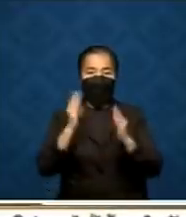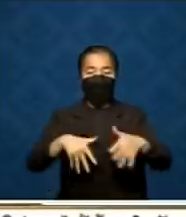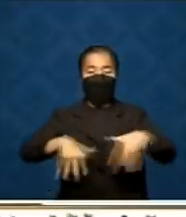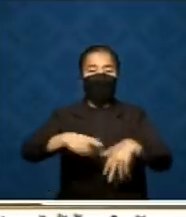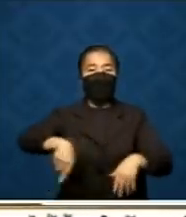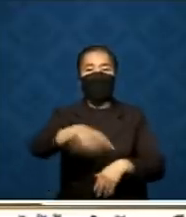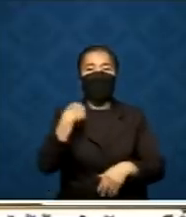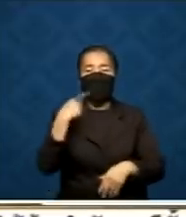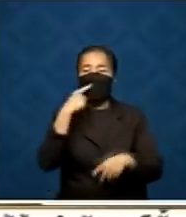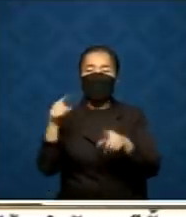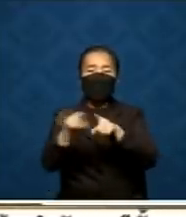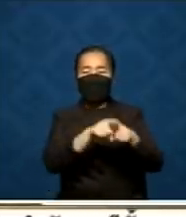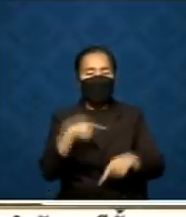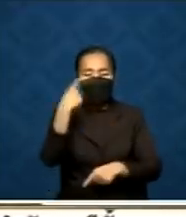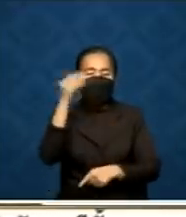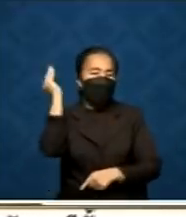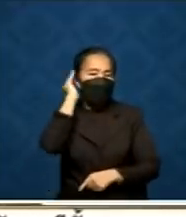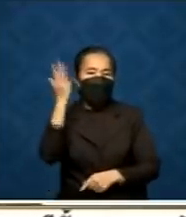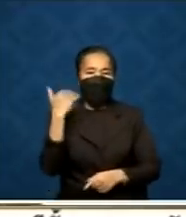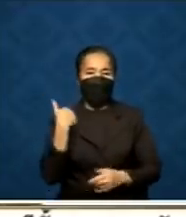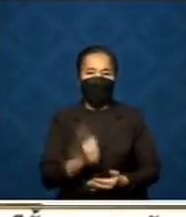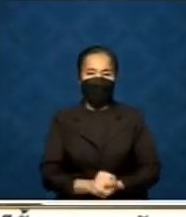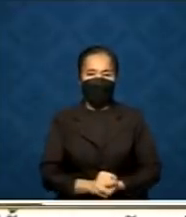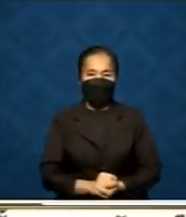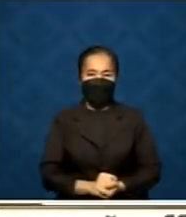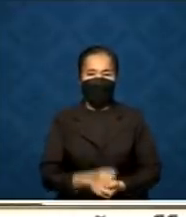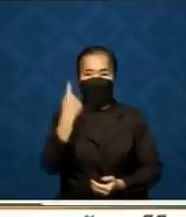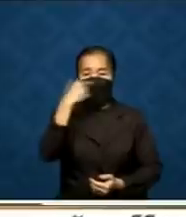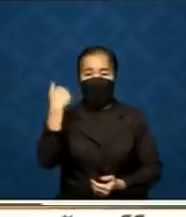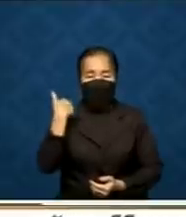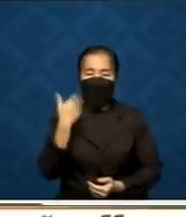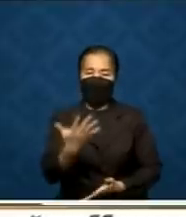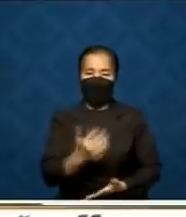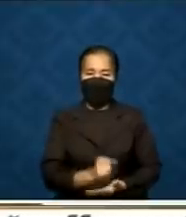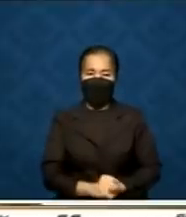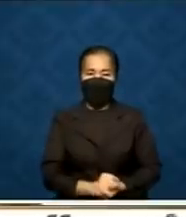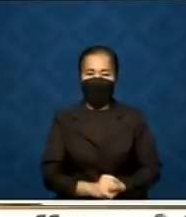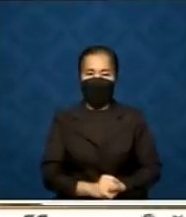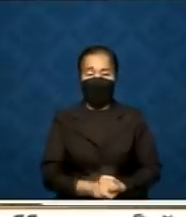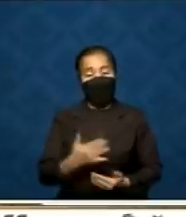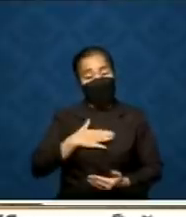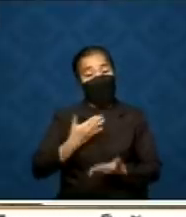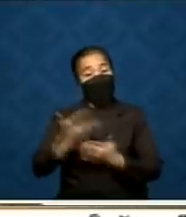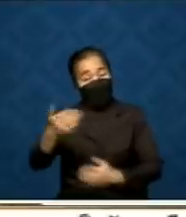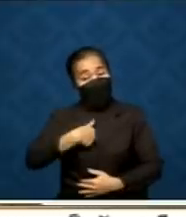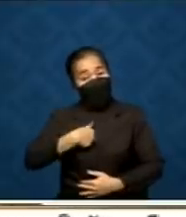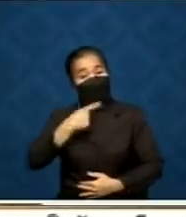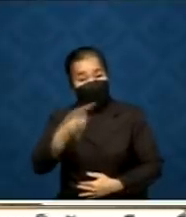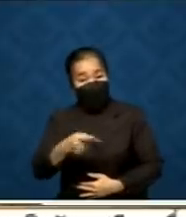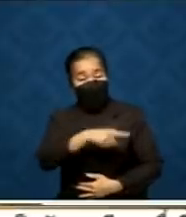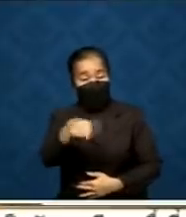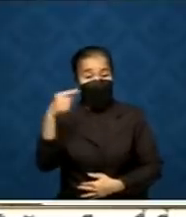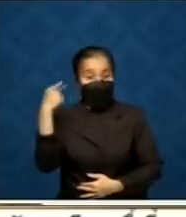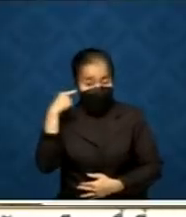พูดว่าฉันอยู่และไม่มีใครเชื่อมีใครไปช่วยลุงมีประมาไม่รู้นายสุทินพูดใครเชื่อไม่ได้จบหมอสัก